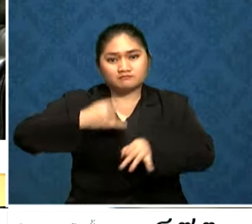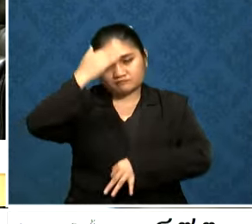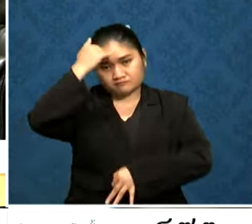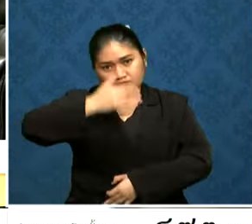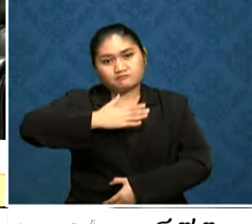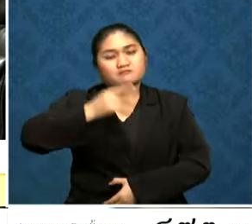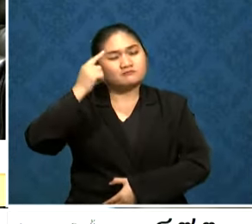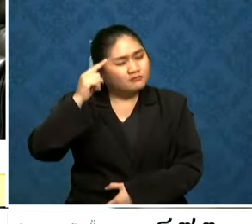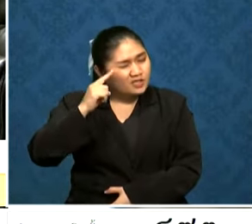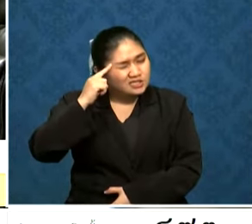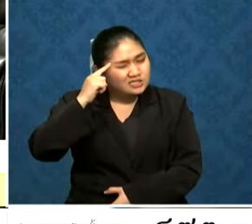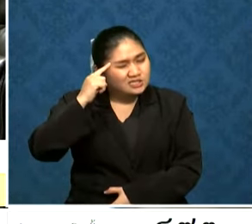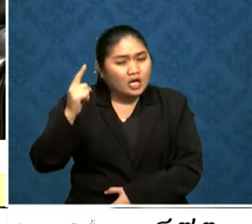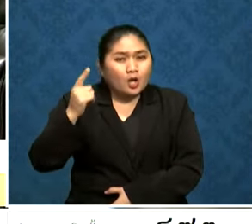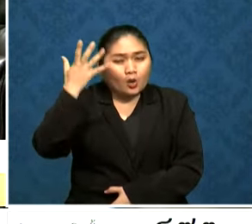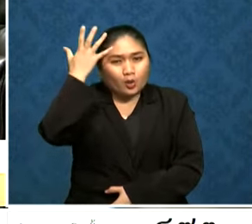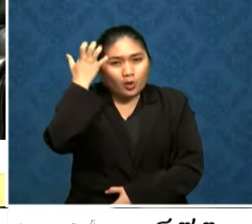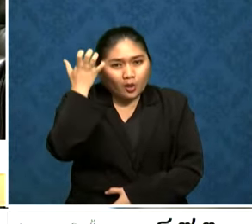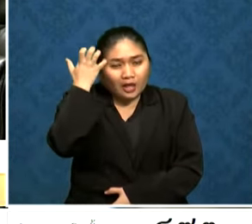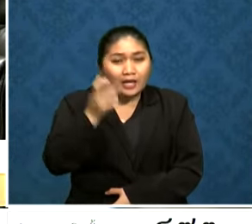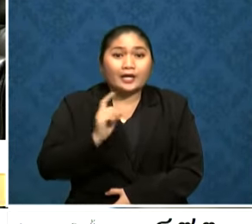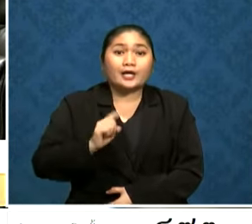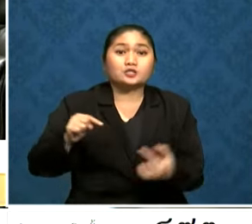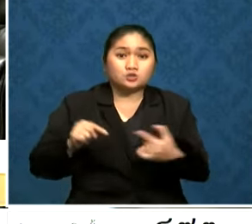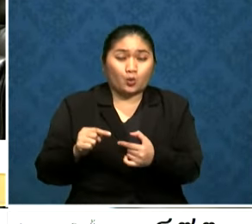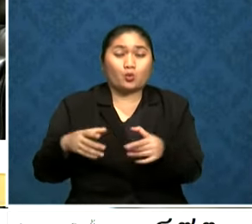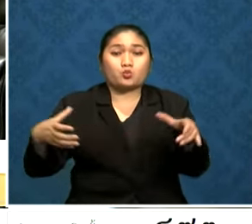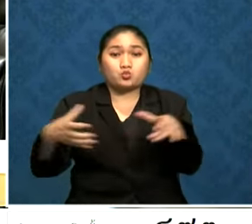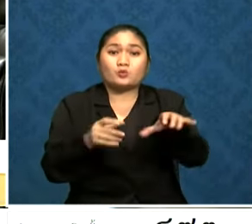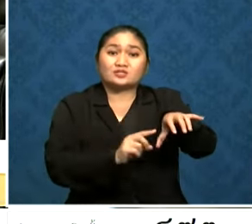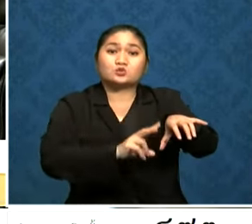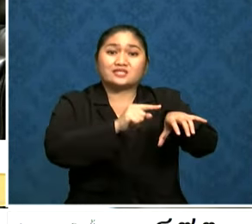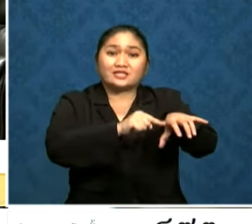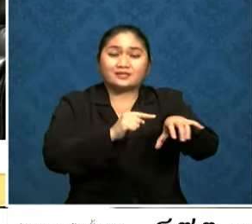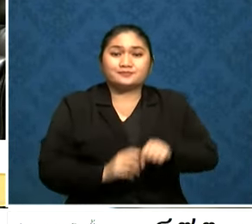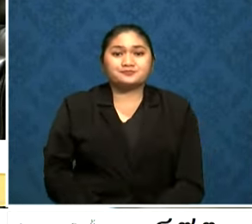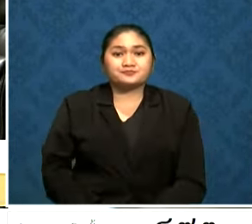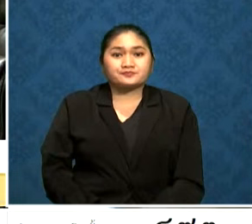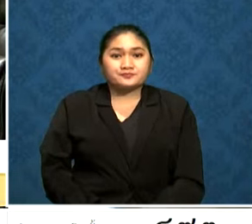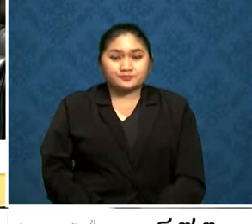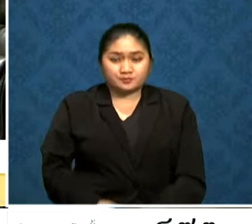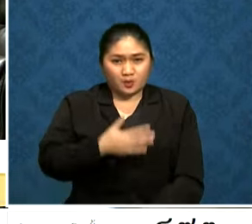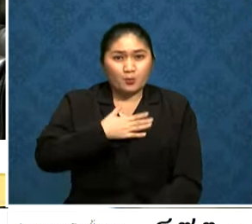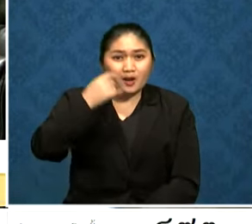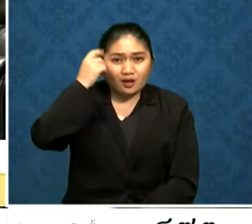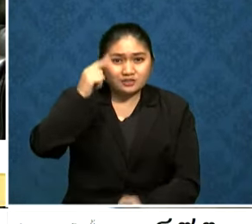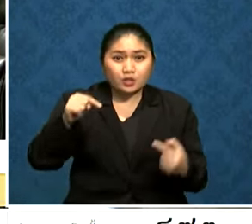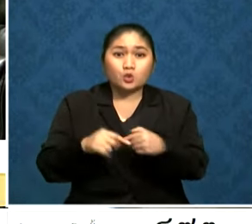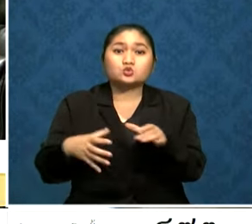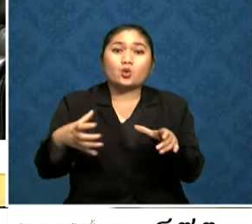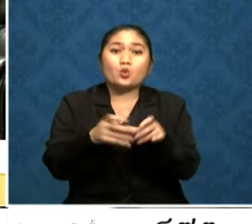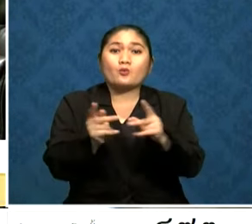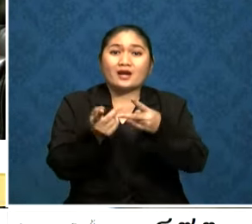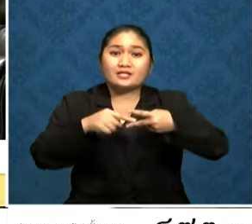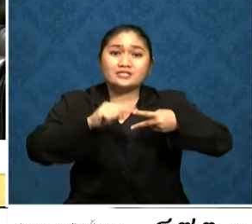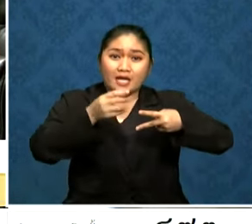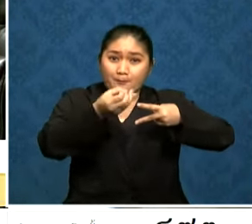ถึมีความกหวนเกี่ยวกัการฝื้นคนชีบกฎิกาเสียงขางมาก 2 ชั้นธรดครัผมเข้ใจนะครัวากฎิกา Double Majority